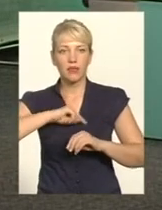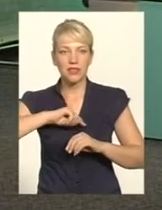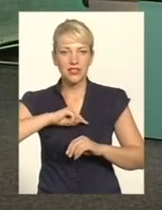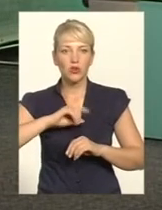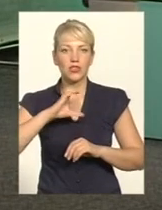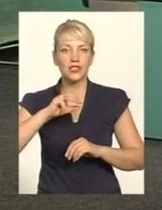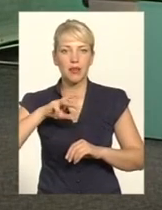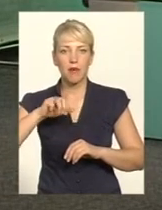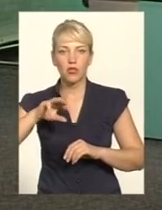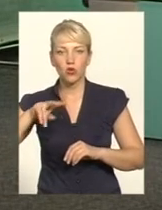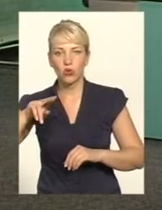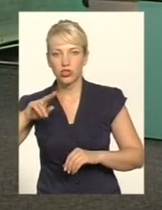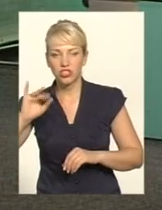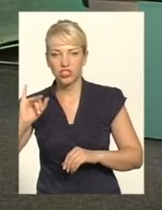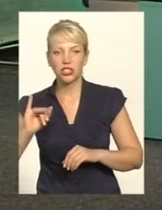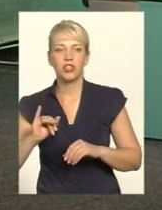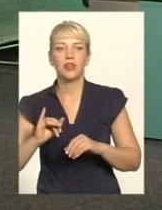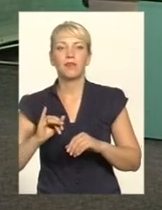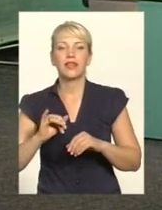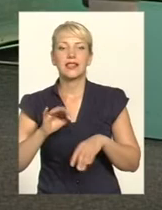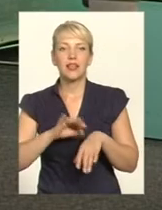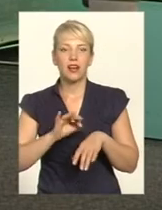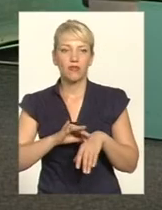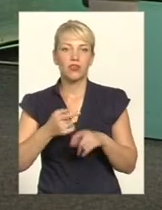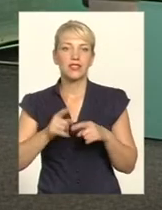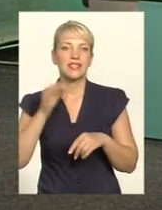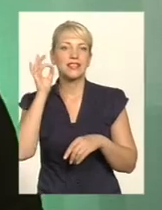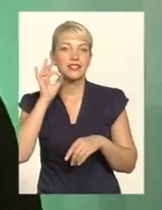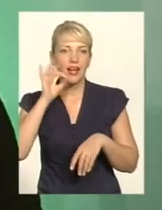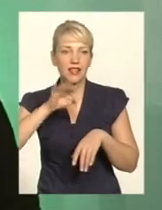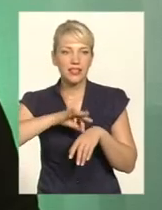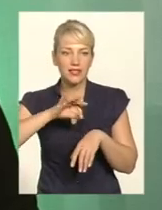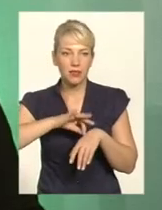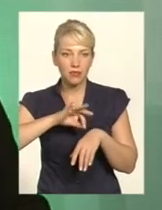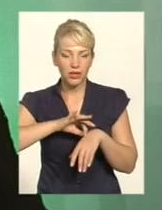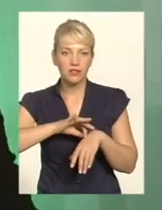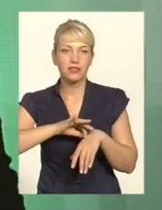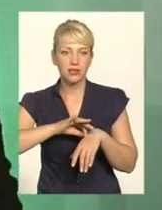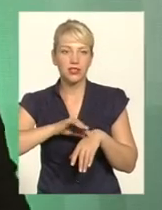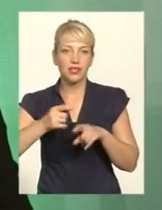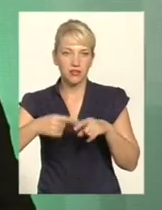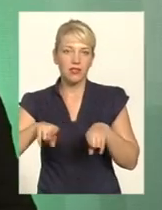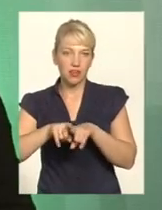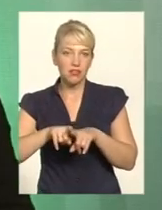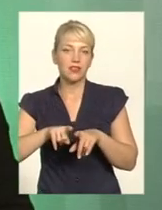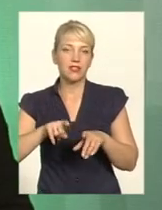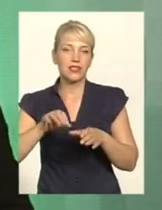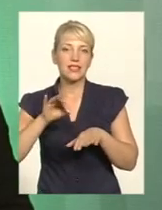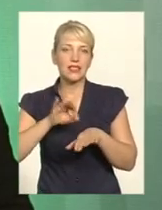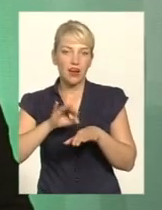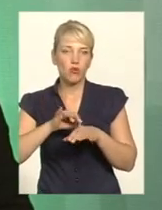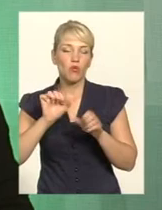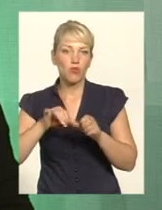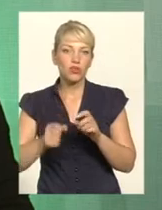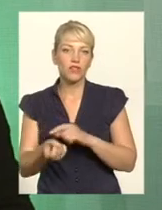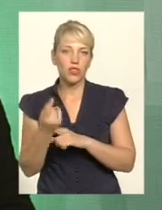захворювання. НРС, сахарний діабет. Це я особисто знаю, що такі захворювання виникли в молодшому